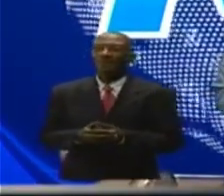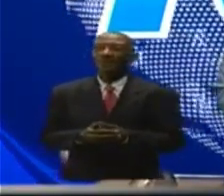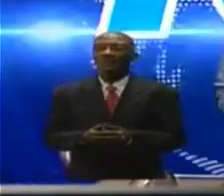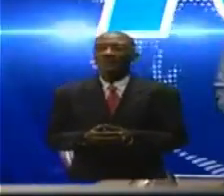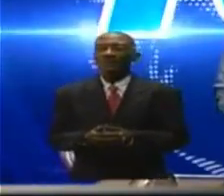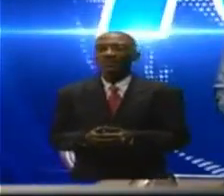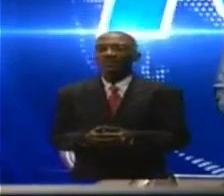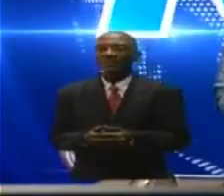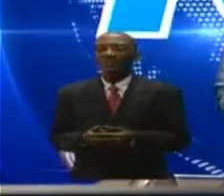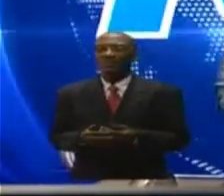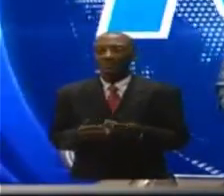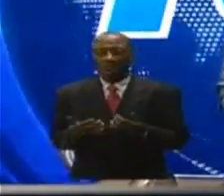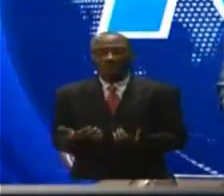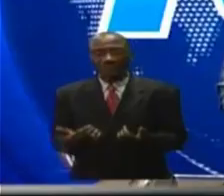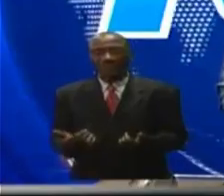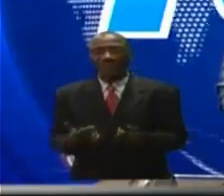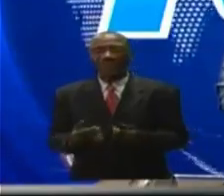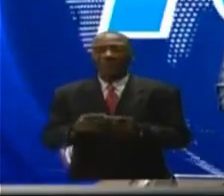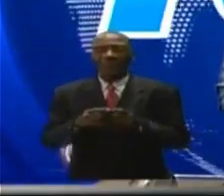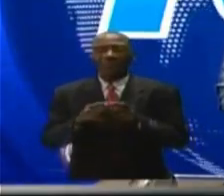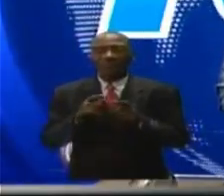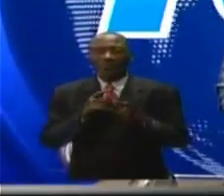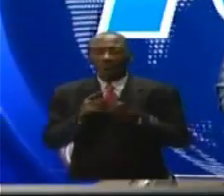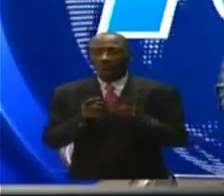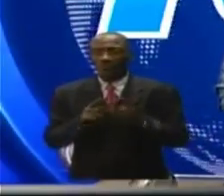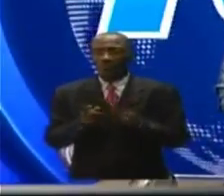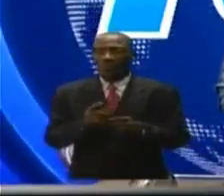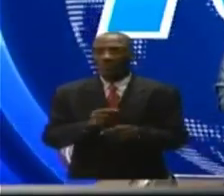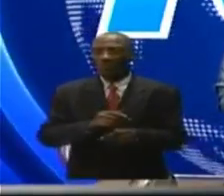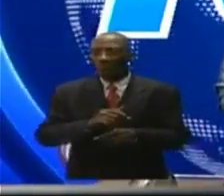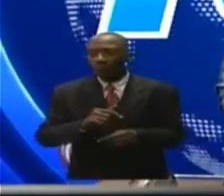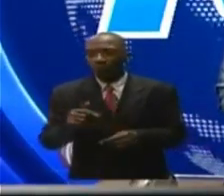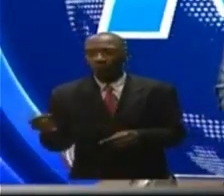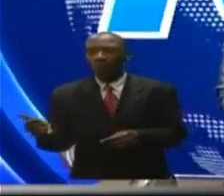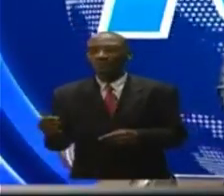2023. Ces jeunes de l'Union sacrée de la nation ont fait le serment